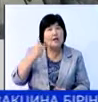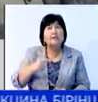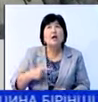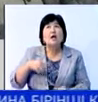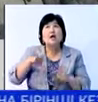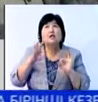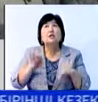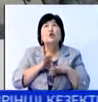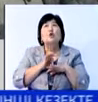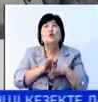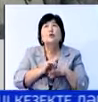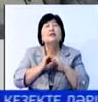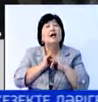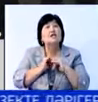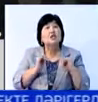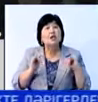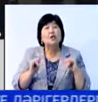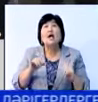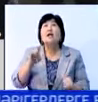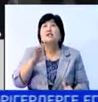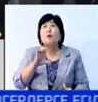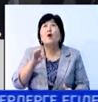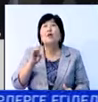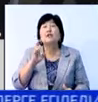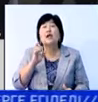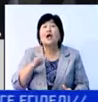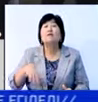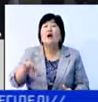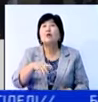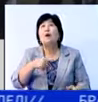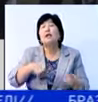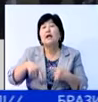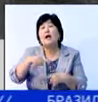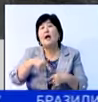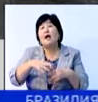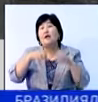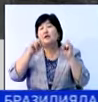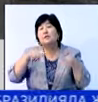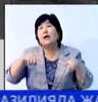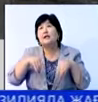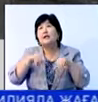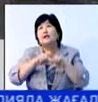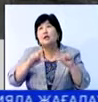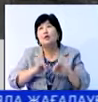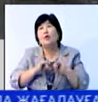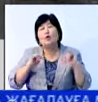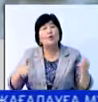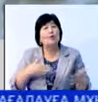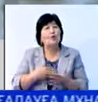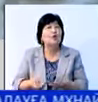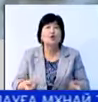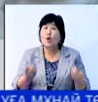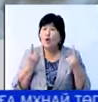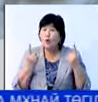іскер ұйымдастырушылығын шыңдай түсті. Смағұл Ысқақовтың аймақтың кәсіптік техникалық білімін жетілдіруде қосқан үлесі